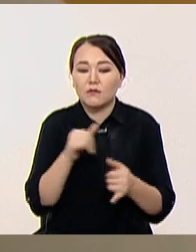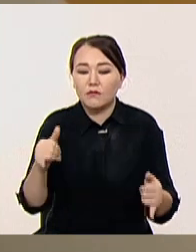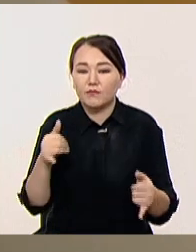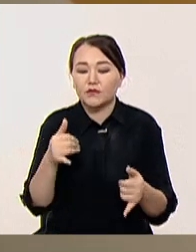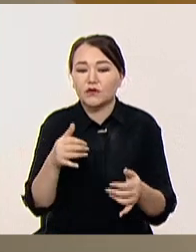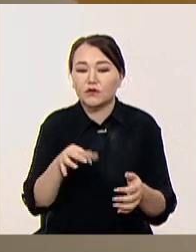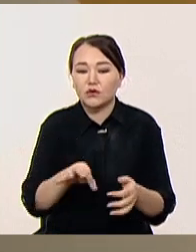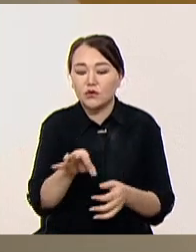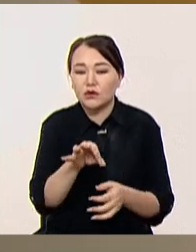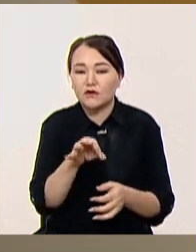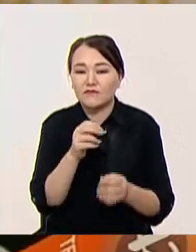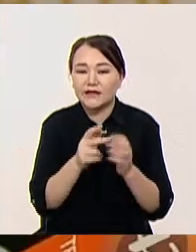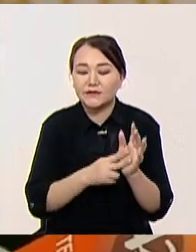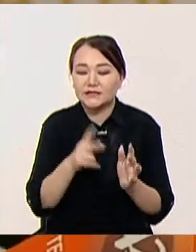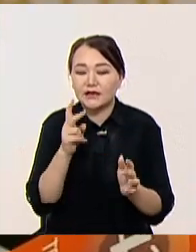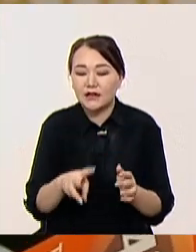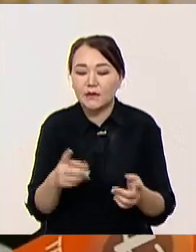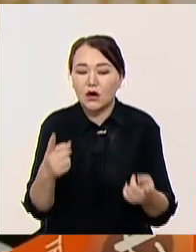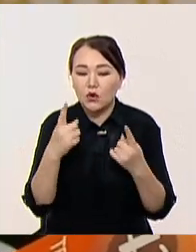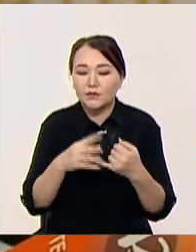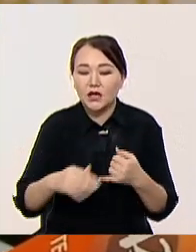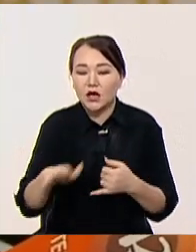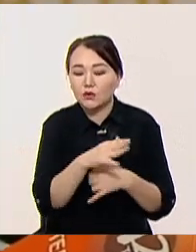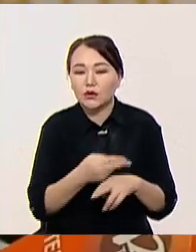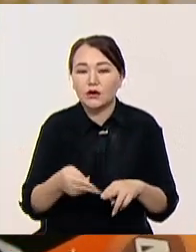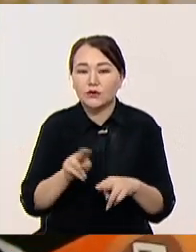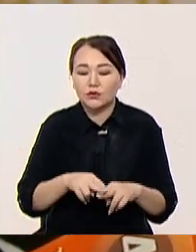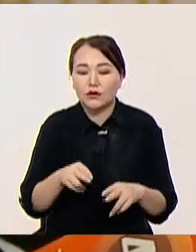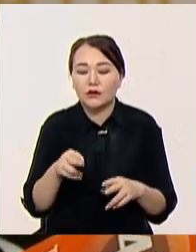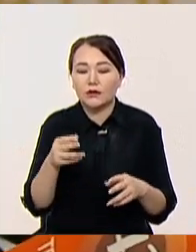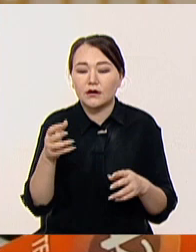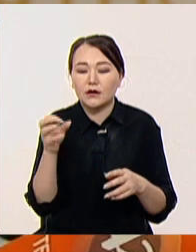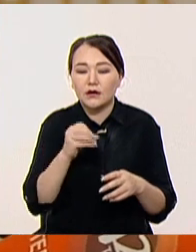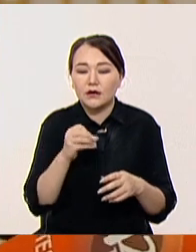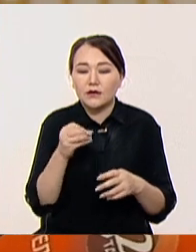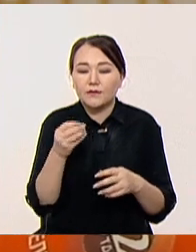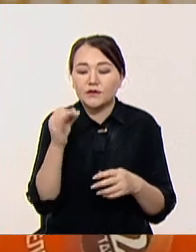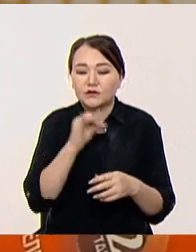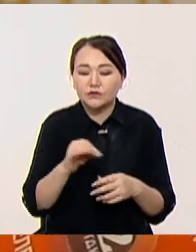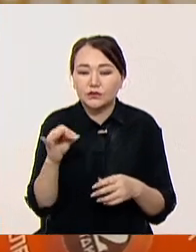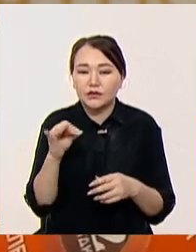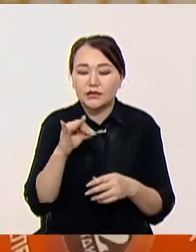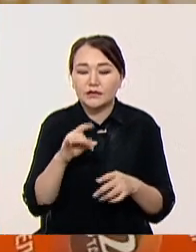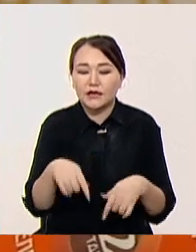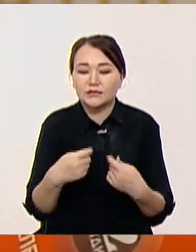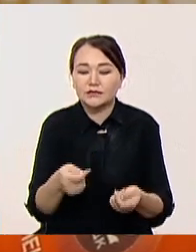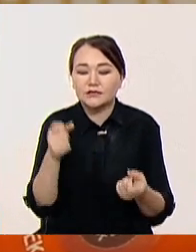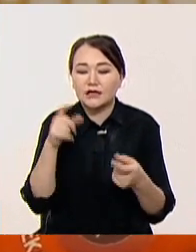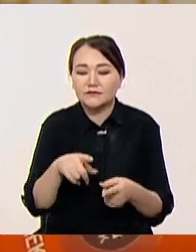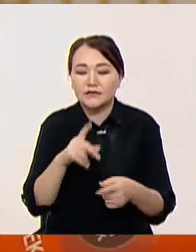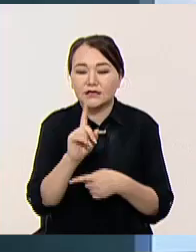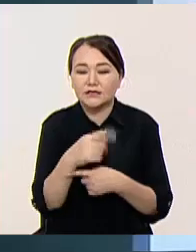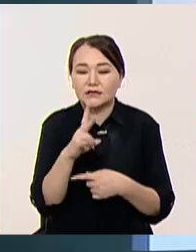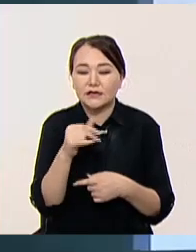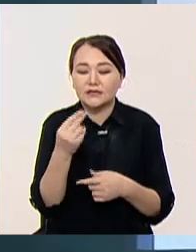вокруг 18 километров. Это огромная территория, которую в перспективе надо было устроить и привести ее в соответствие